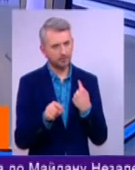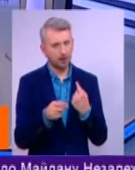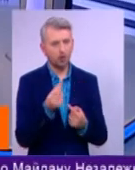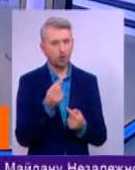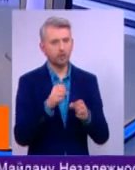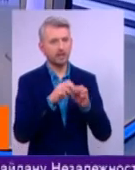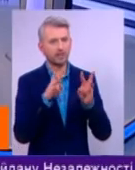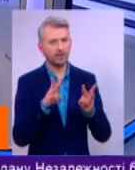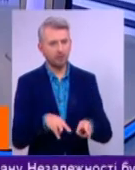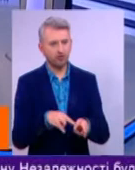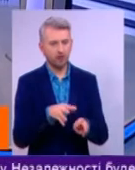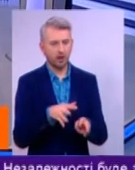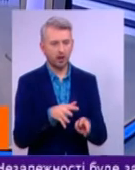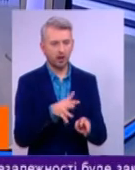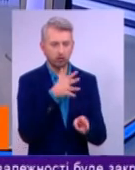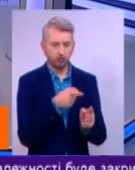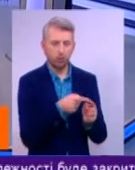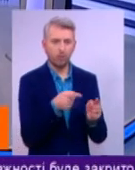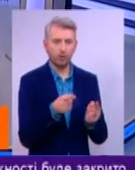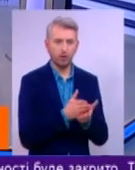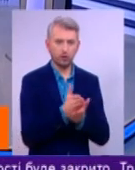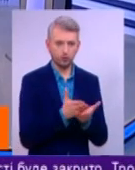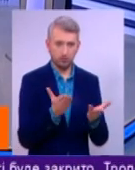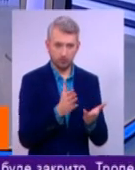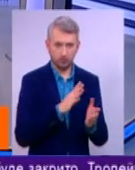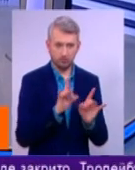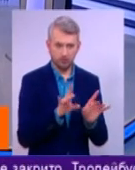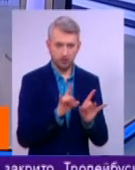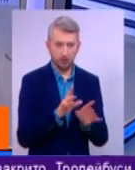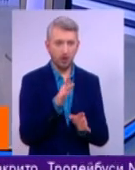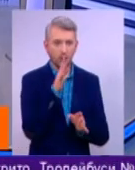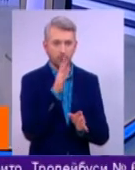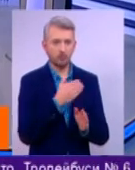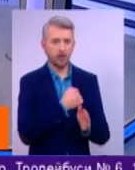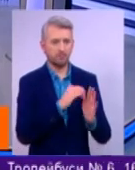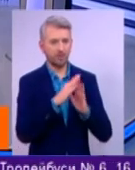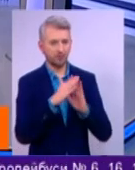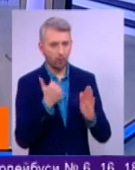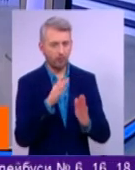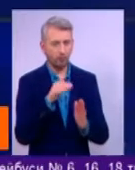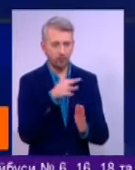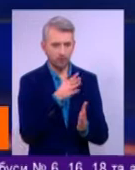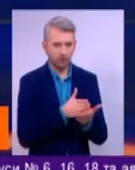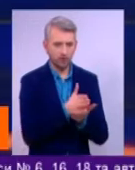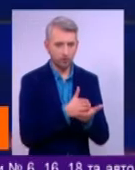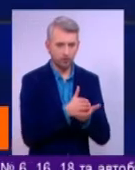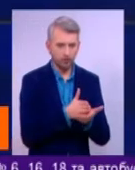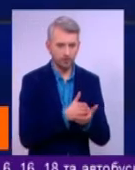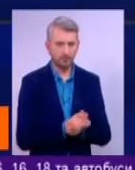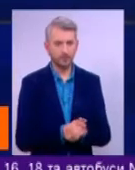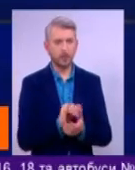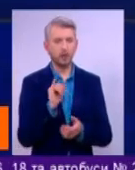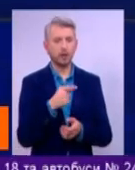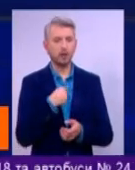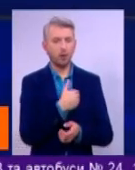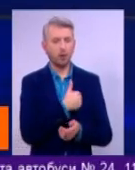грошове забезпечення строкової служби, про яке йшлося, і були під час призову, і потім під час служби. І я